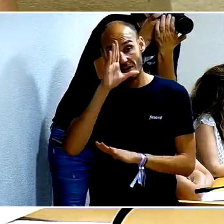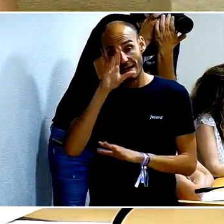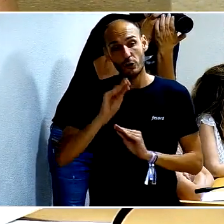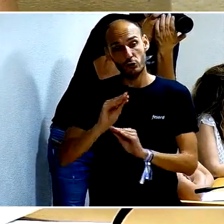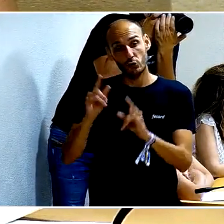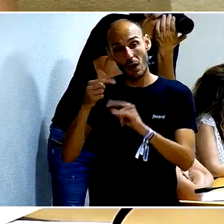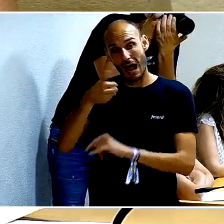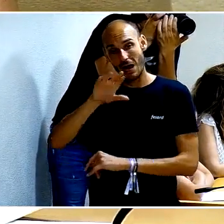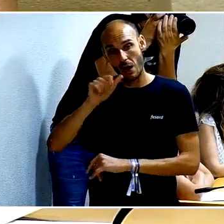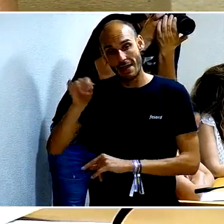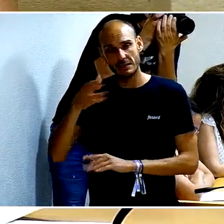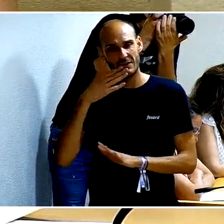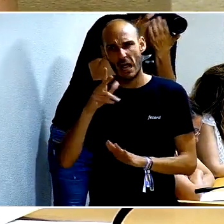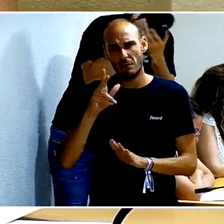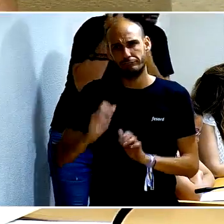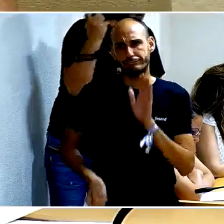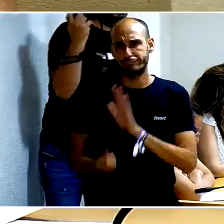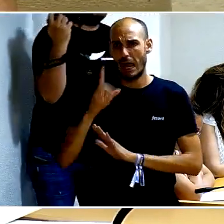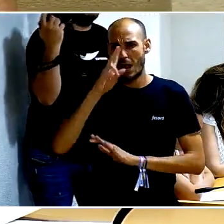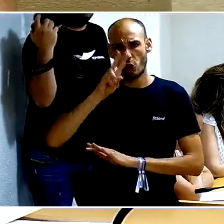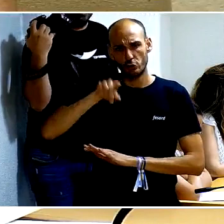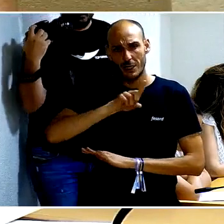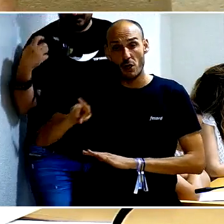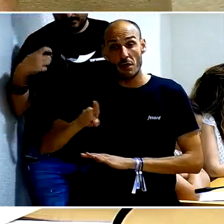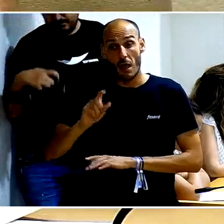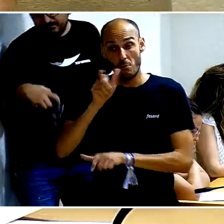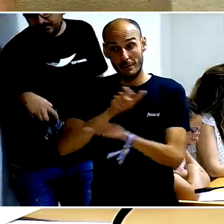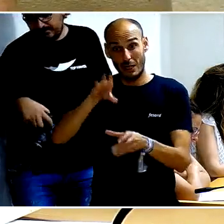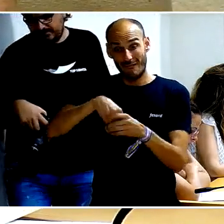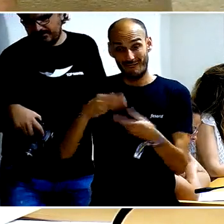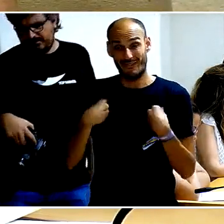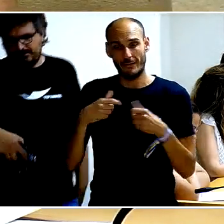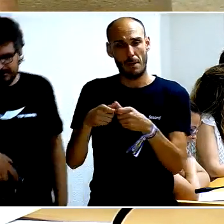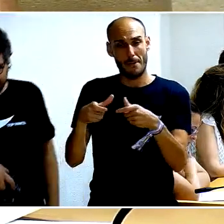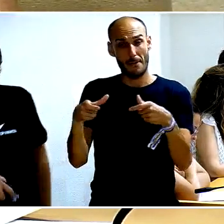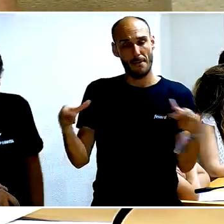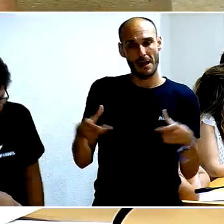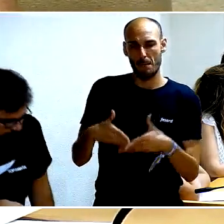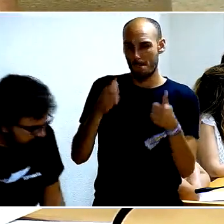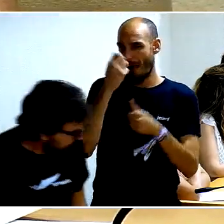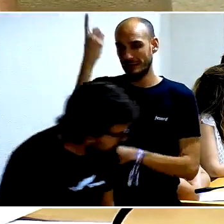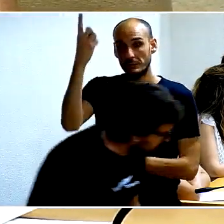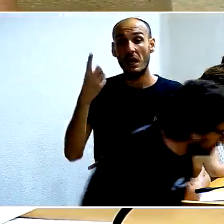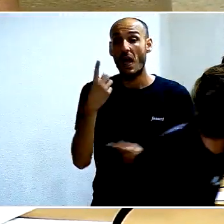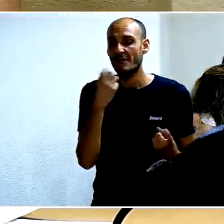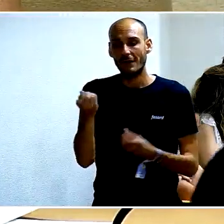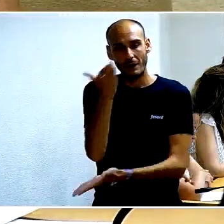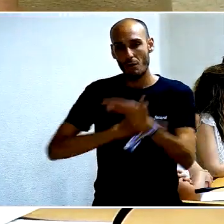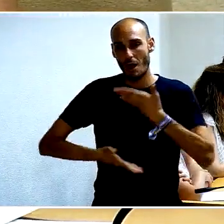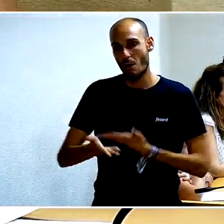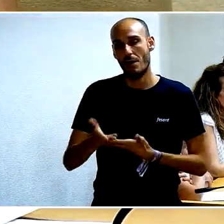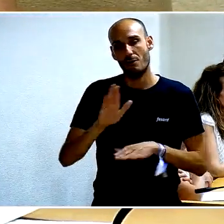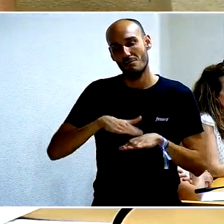s'ha creat, el 2011, i la que més incrementa la seva població. Necessiten de la nostra col·laboració per poder comptar amb